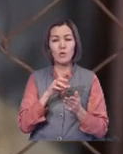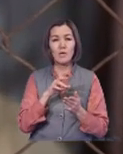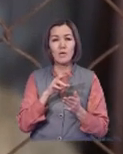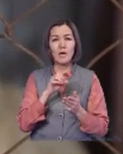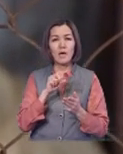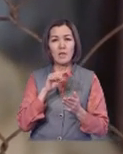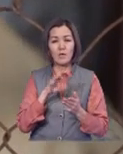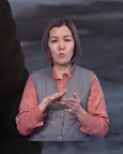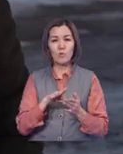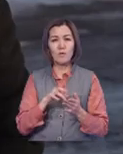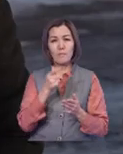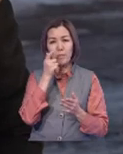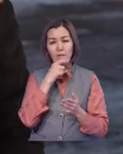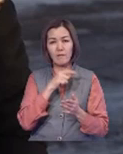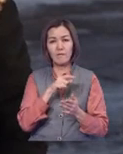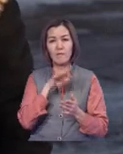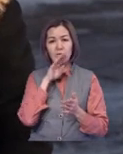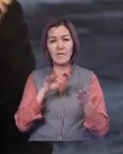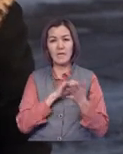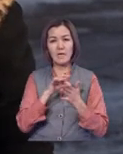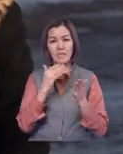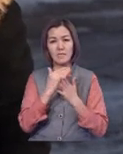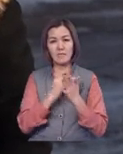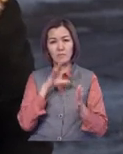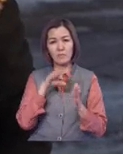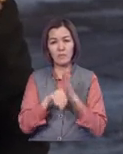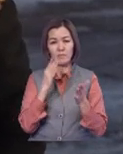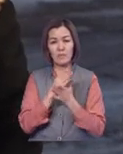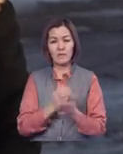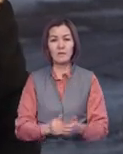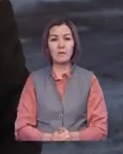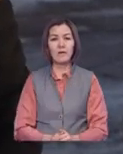аудандары мен Текелі қаласы бар. Аян Уарқызы, Ғабит Қабдырахман, Жетісу телеарнасы, Талдықорған.